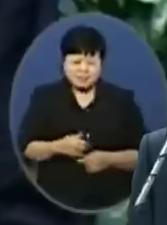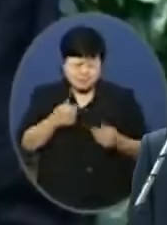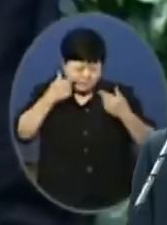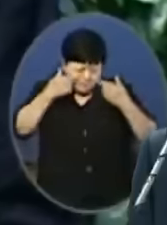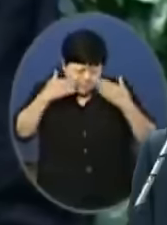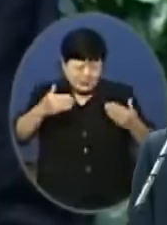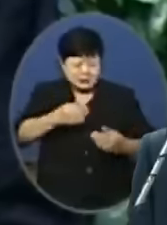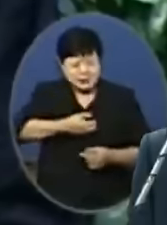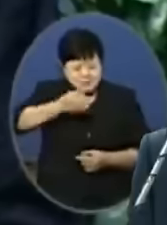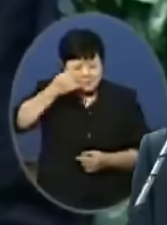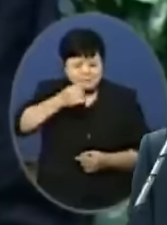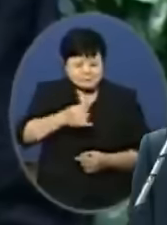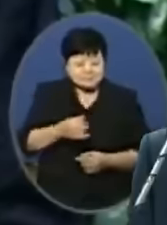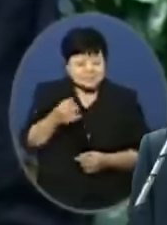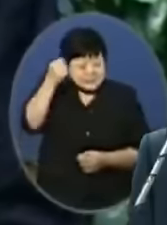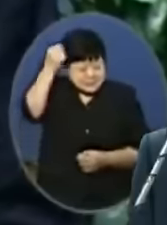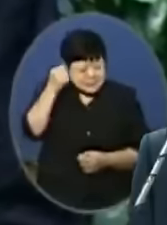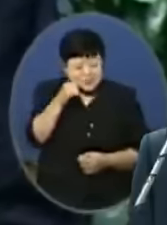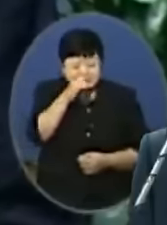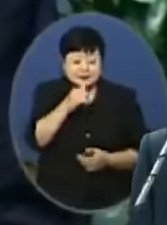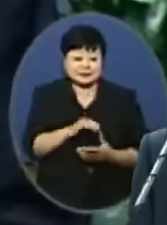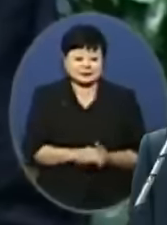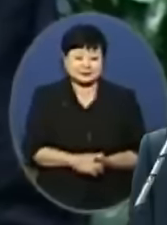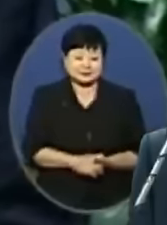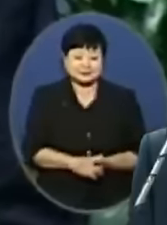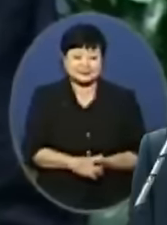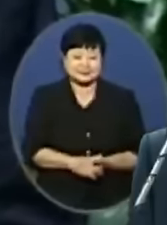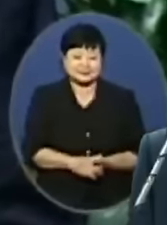꿈은 잊어버리시지가 않습니다.